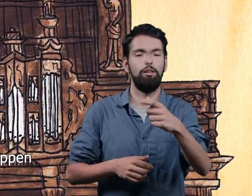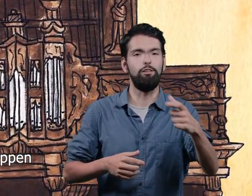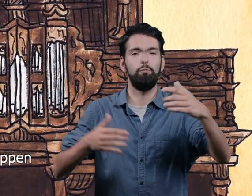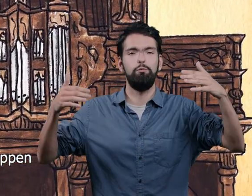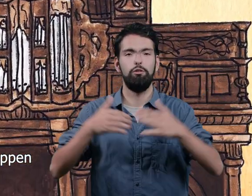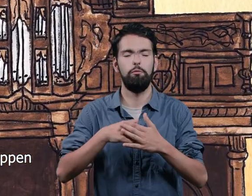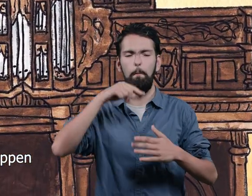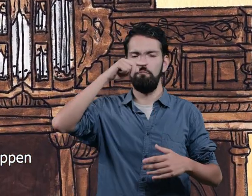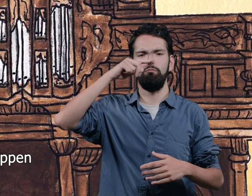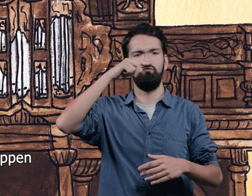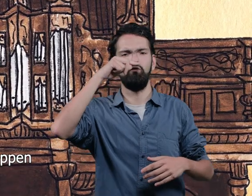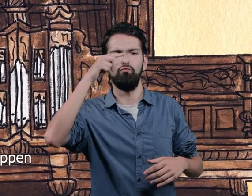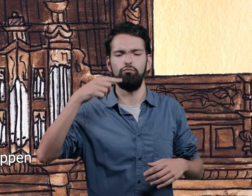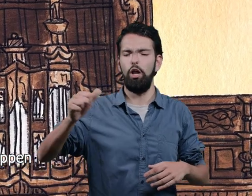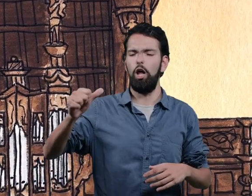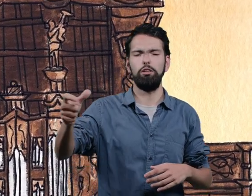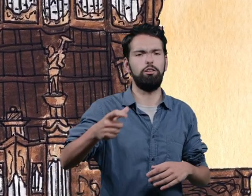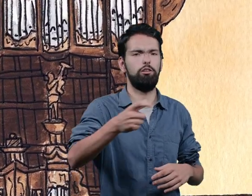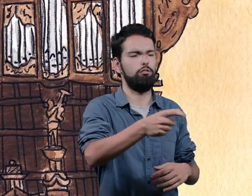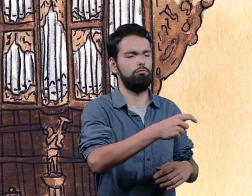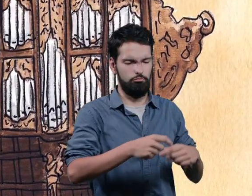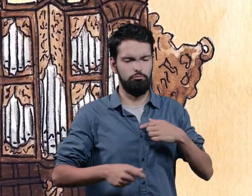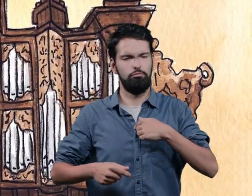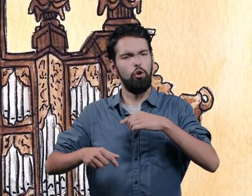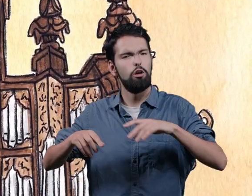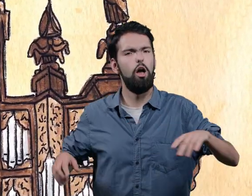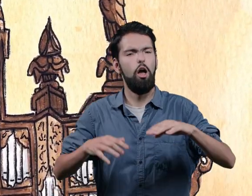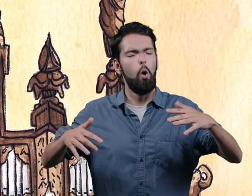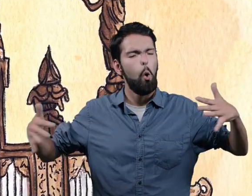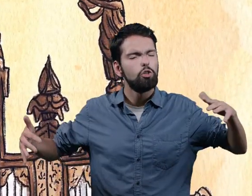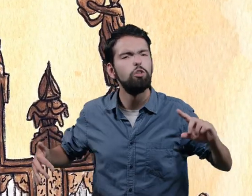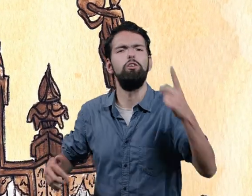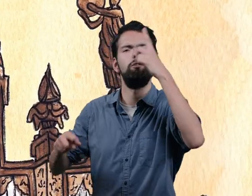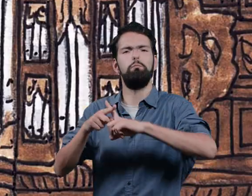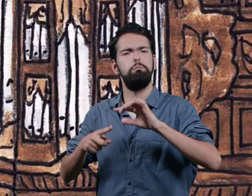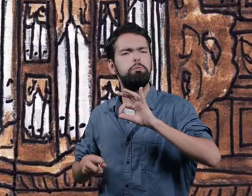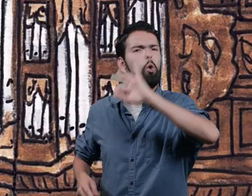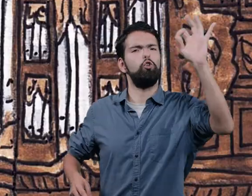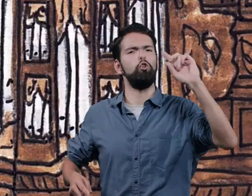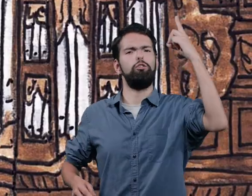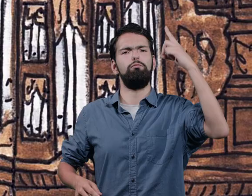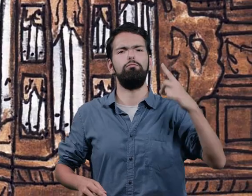Stadsbesturen konden erover opscheppen tegen andere steden. Ons orgel is het grootste en het mooiste.